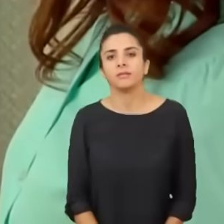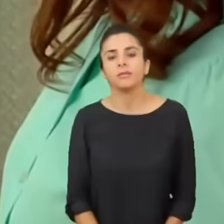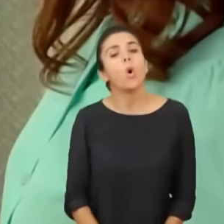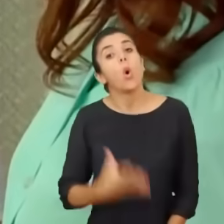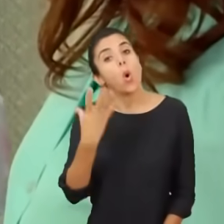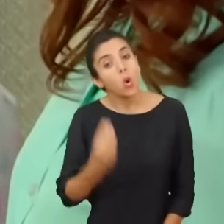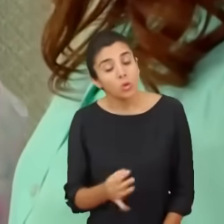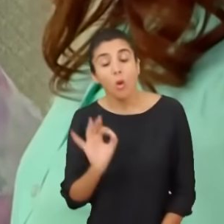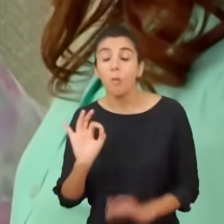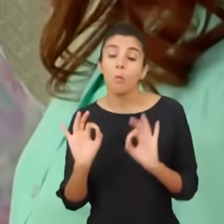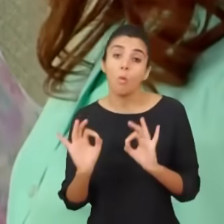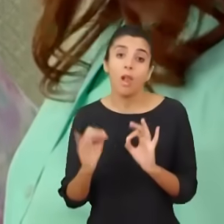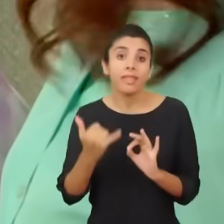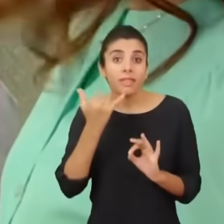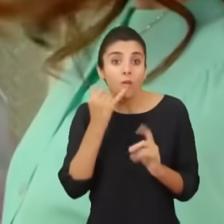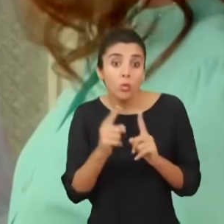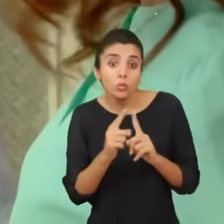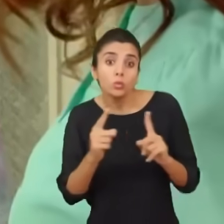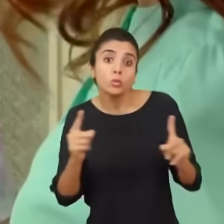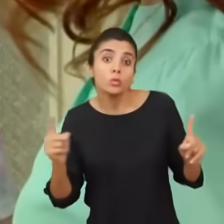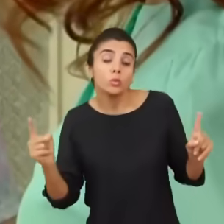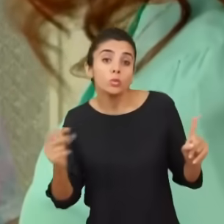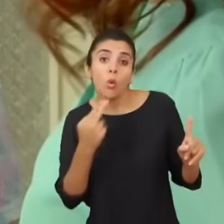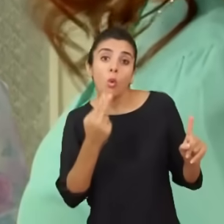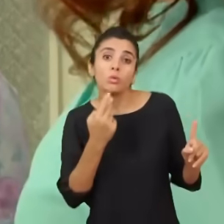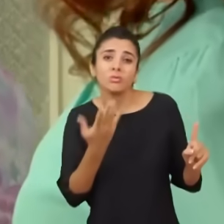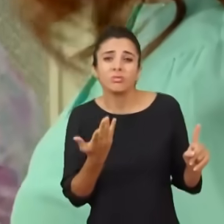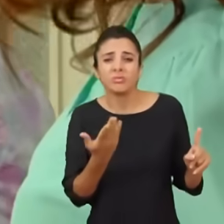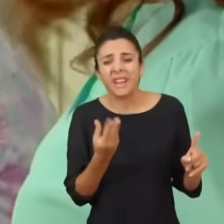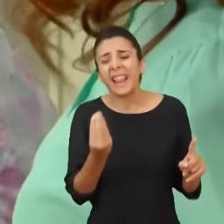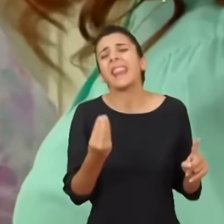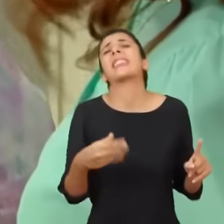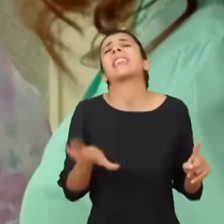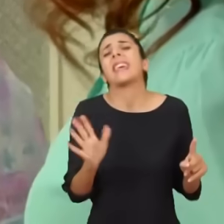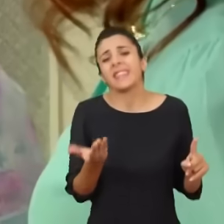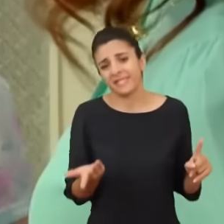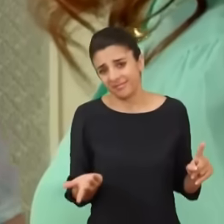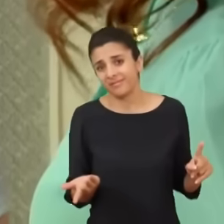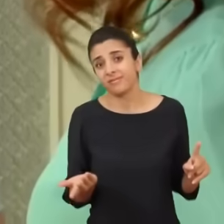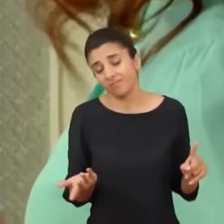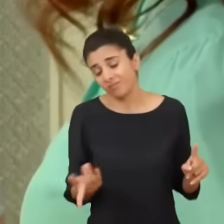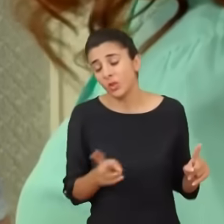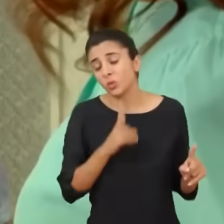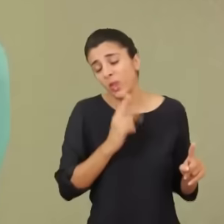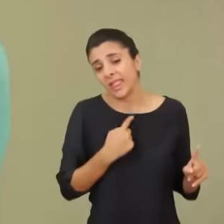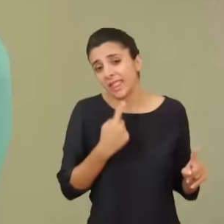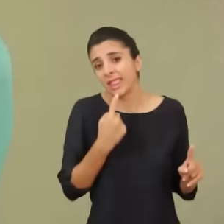Olsun yani, hani bu kadar telefonla uzun uzun konuşmak iyi bir şey değil yani sonuçta.